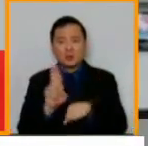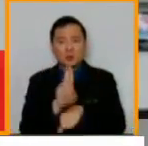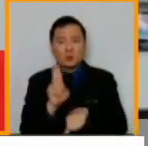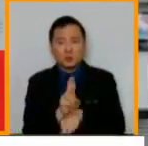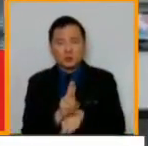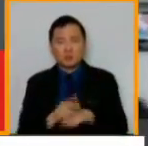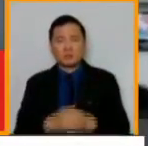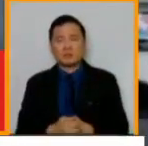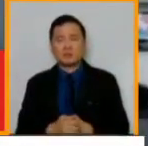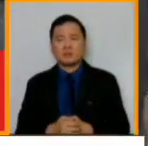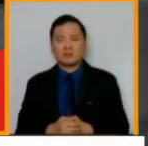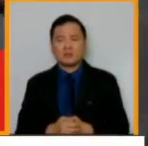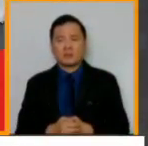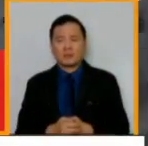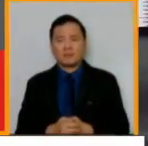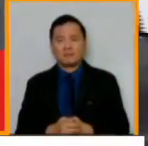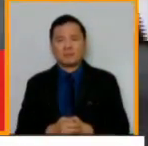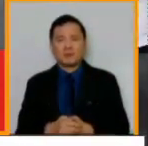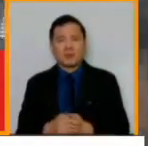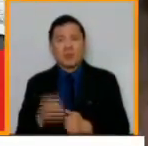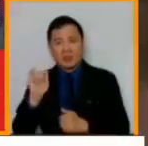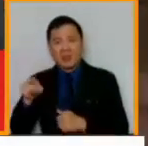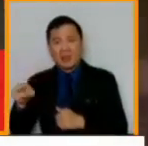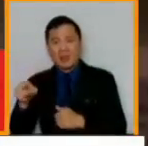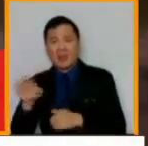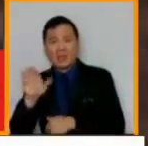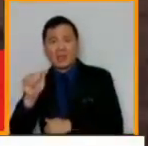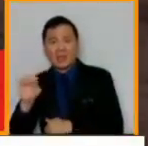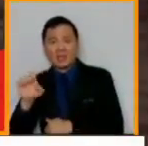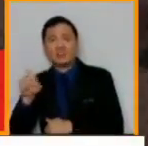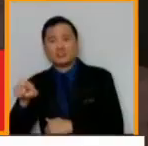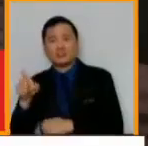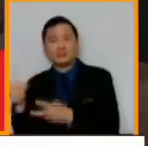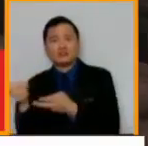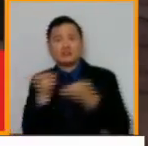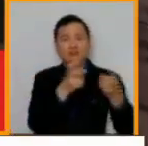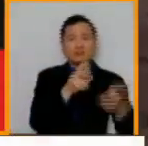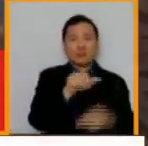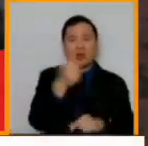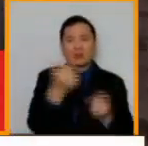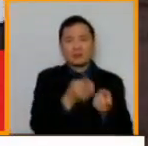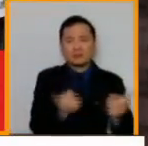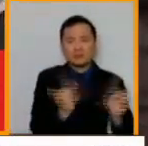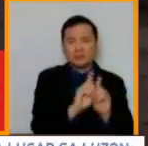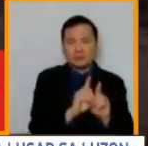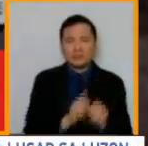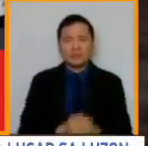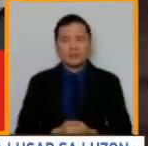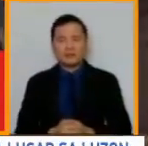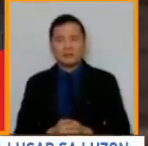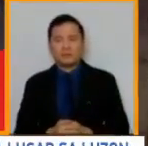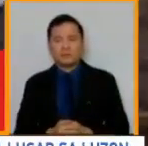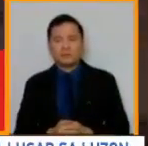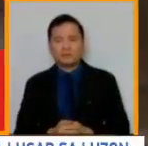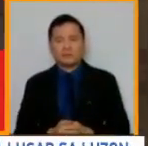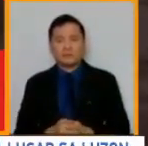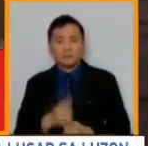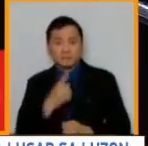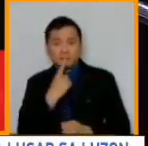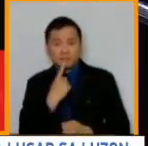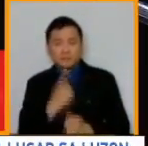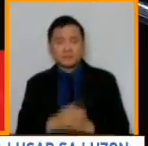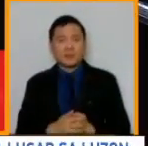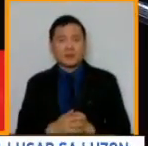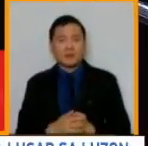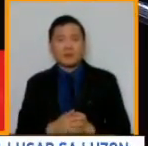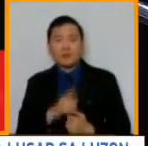it should be re-raffled. Hinihingi namin ang panig ni Ferolino pero nauna na niyang sinabi na hindi raw niya pinatatagal ang